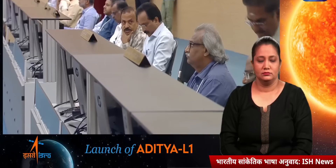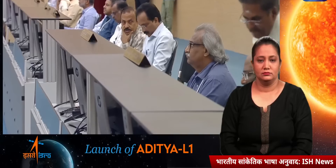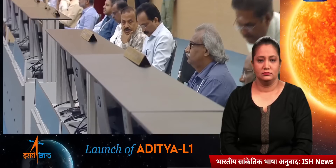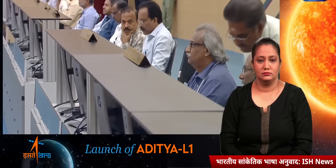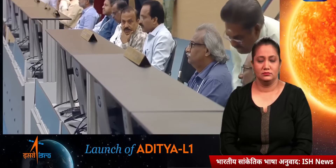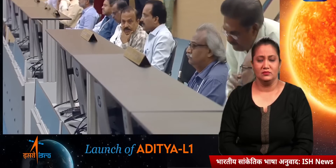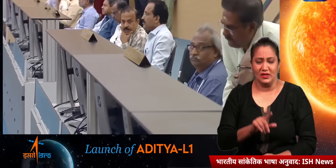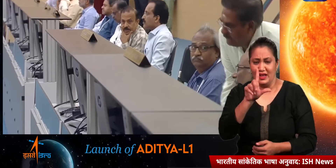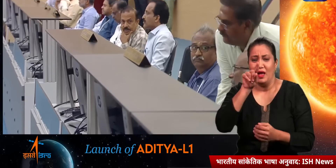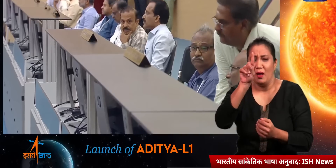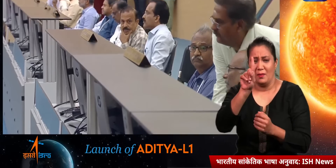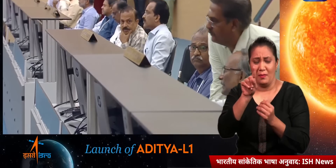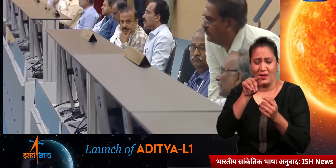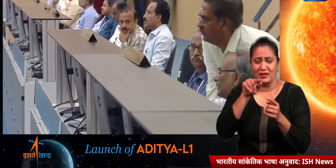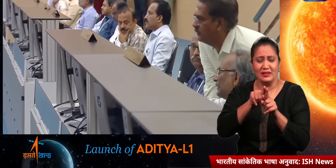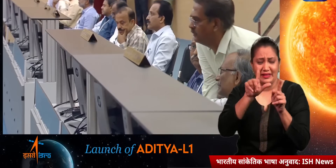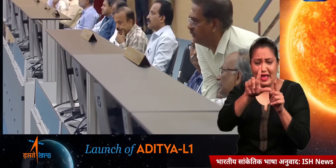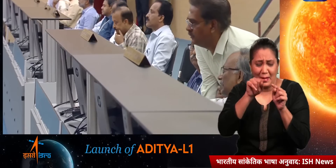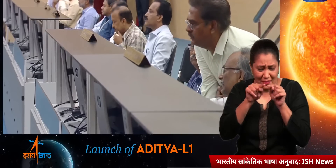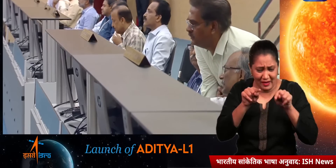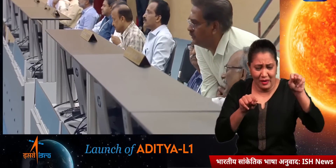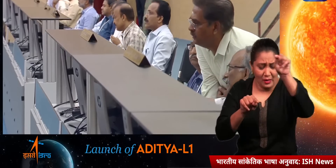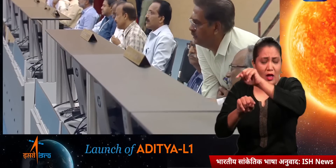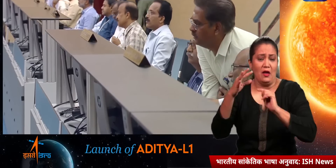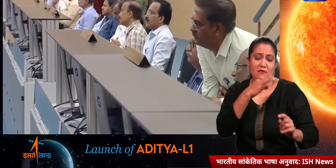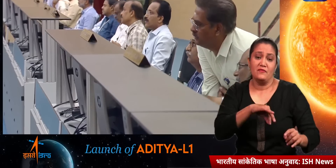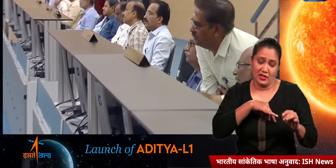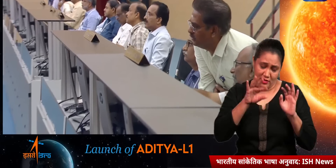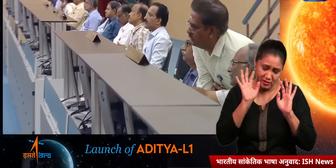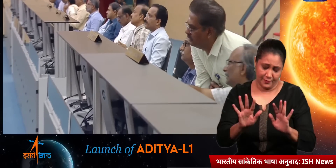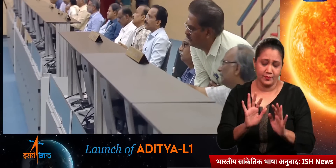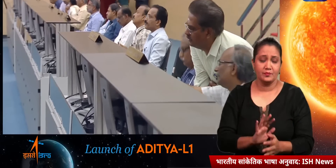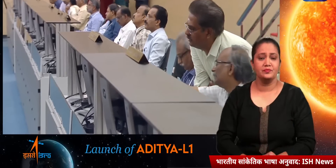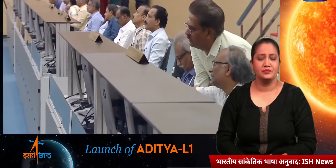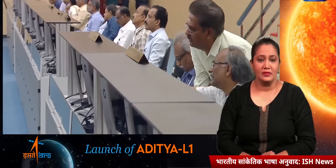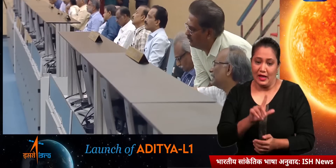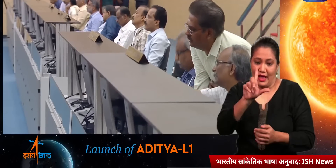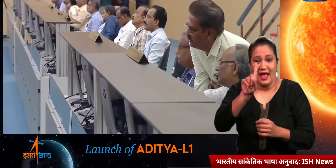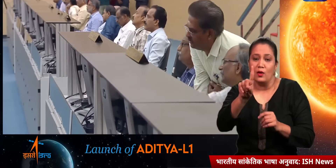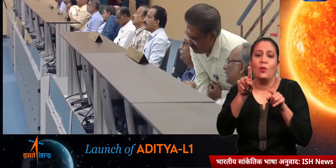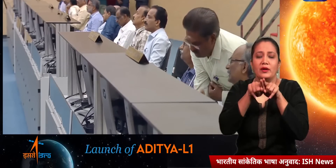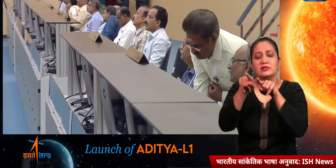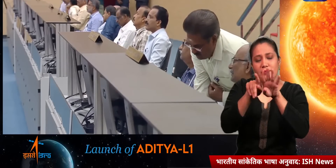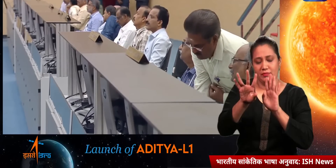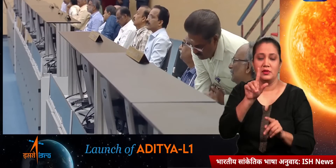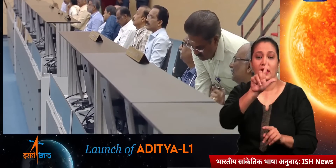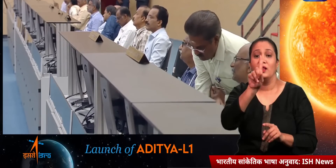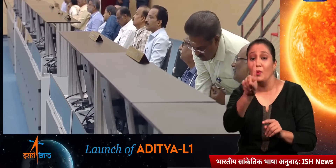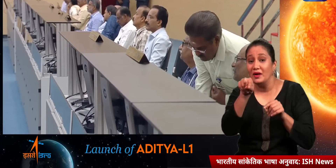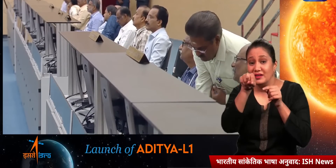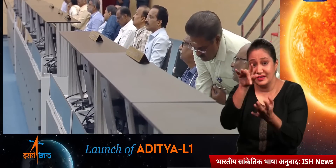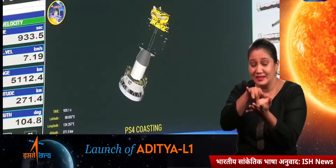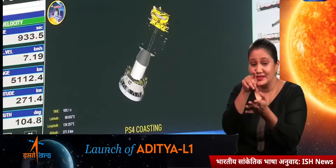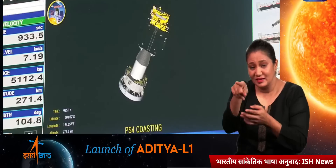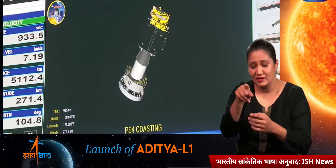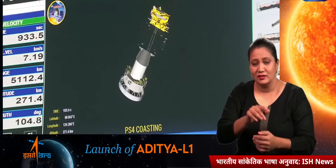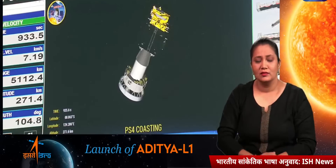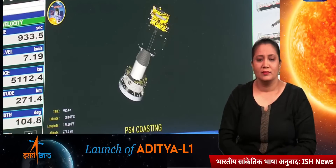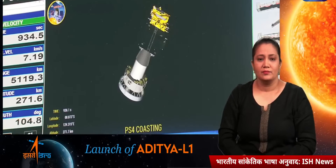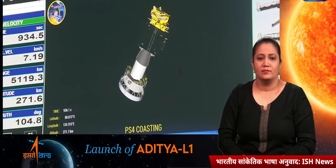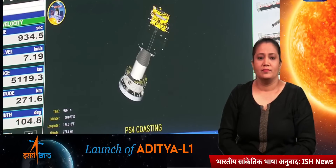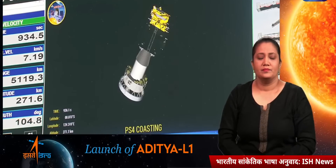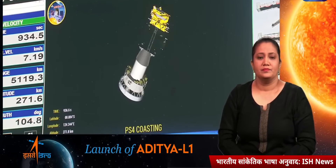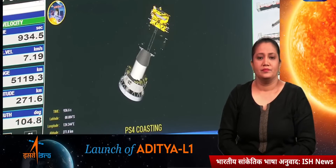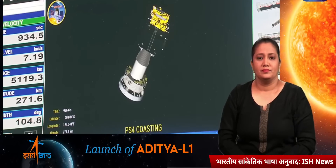इस लैग्रेंजियन पॉइंट्स के कुछ फायदे होते हैं, जैसे हम यहाँ आदित्य L1 के बारे में बात कर रहे हैं, तो यह अंतरिक्ष यान